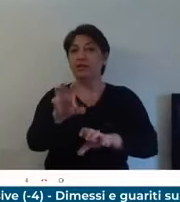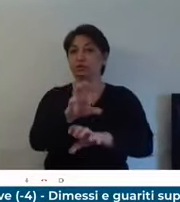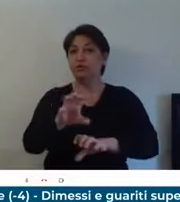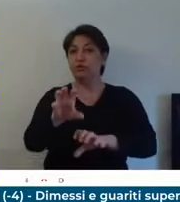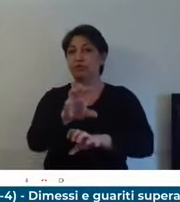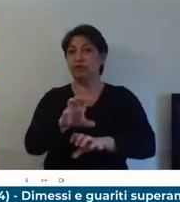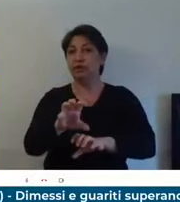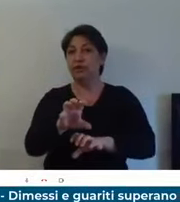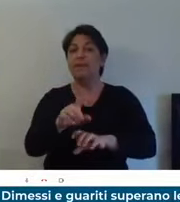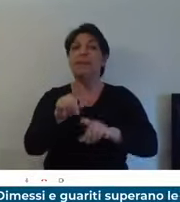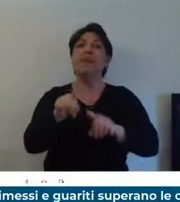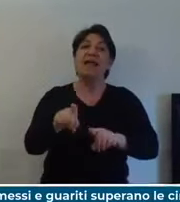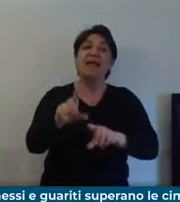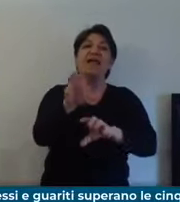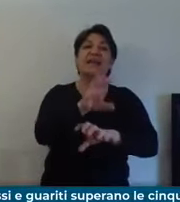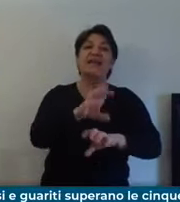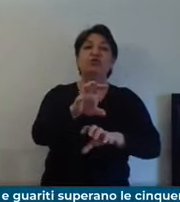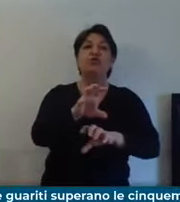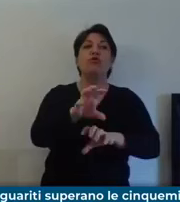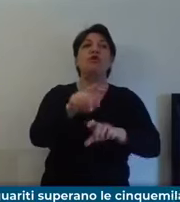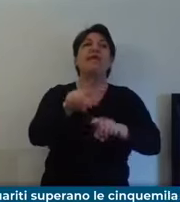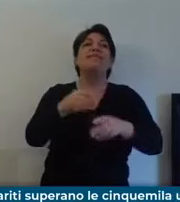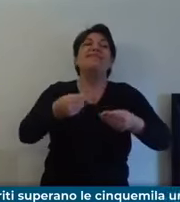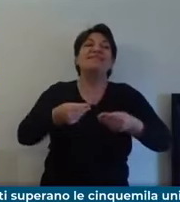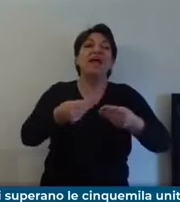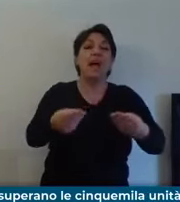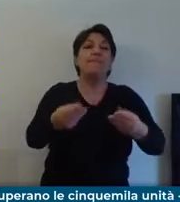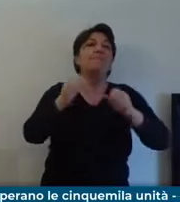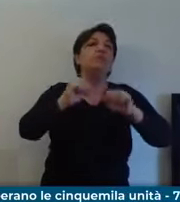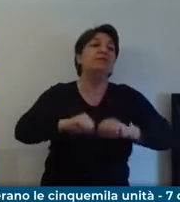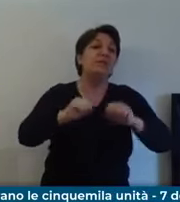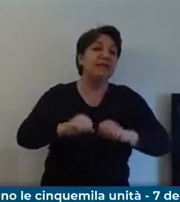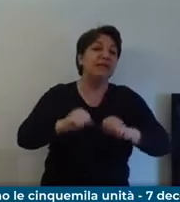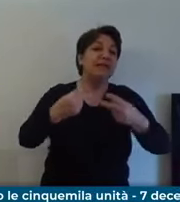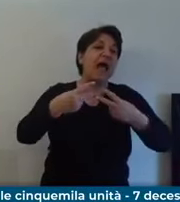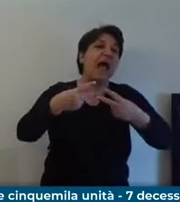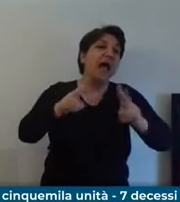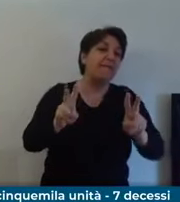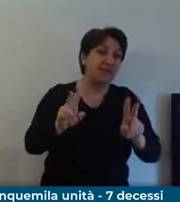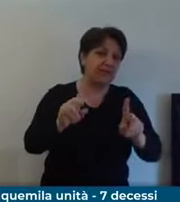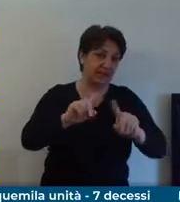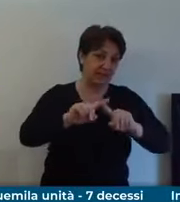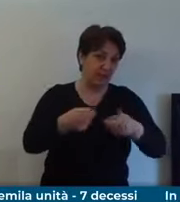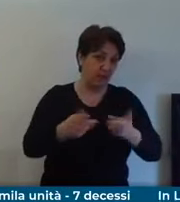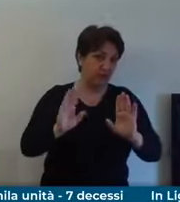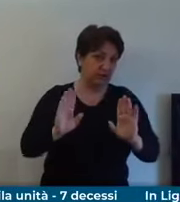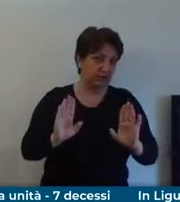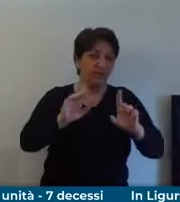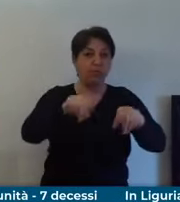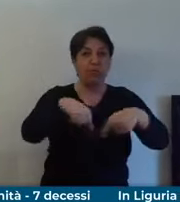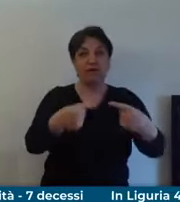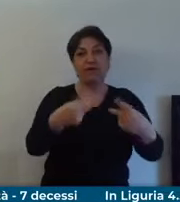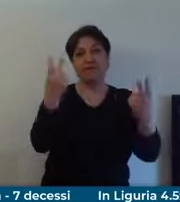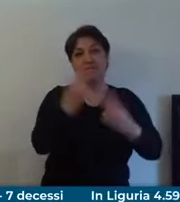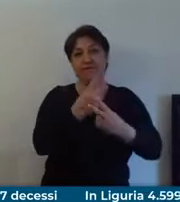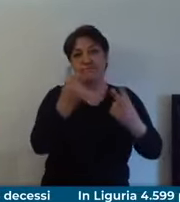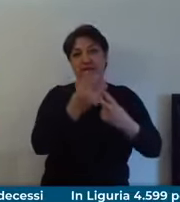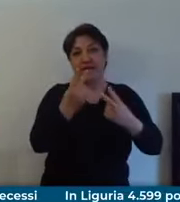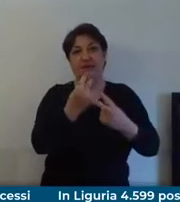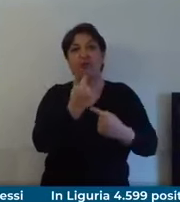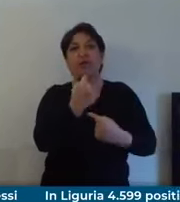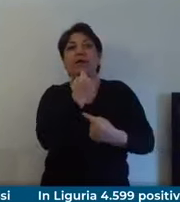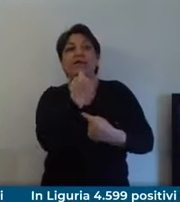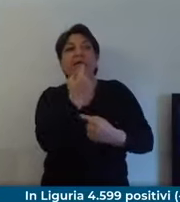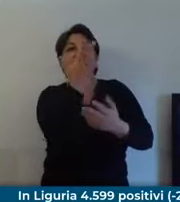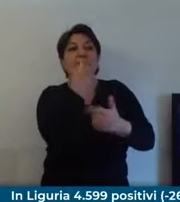la possibilità di aprire, per dirla meglio, a partire da lunedì prossimo. Poi è chiaro che non tutti apriranno,